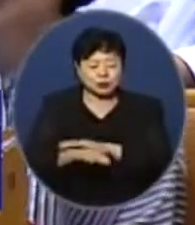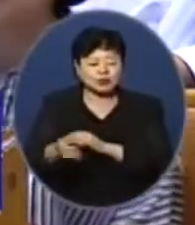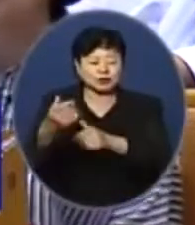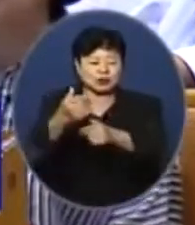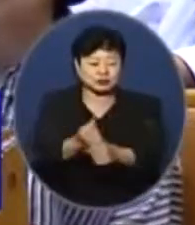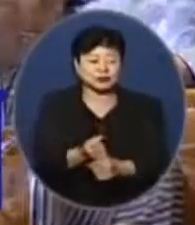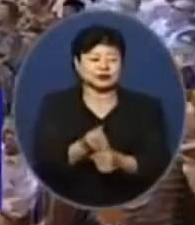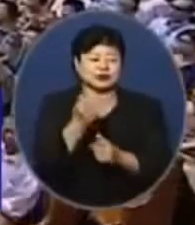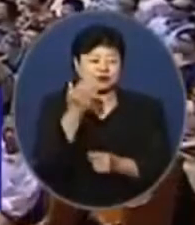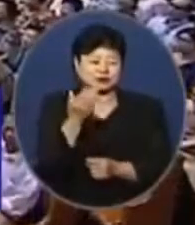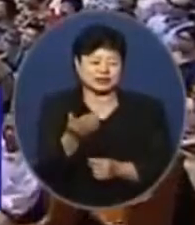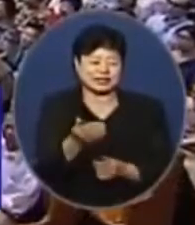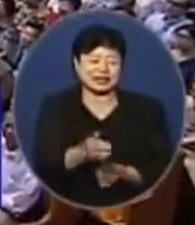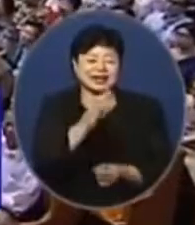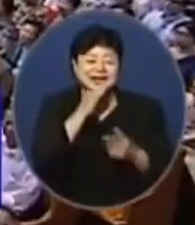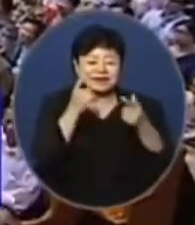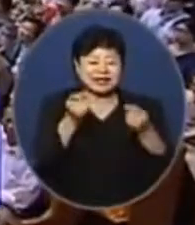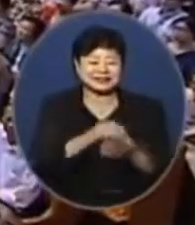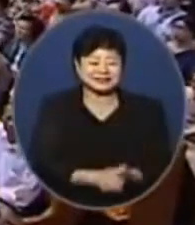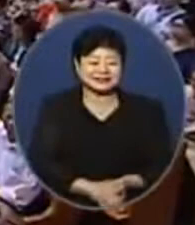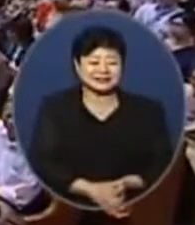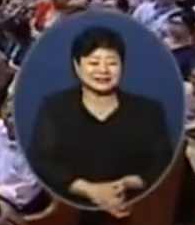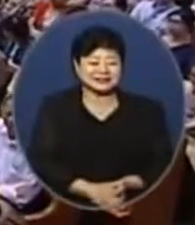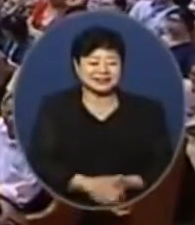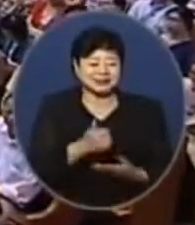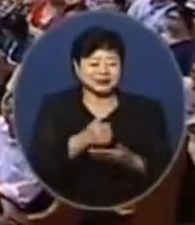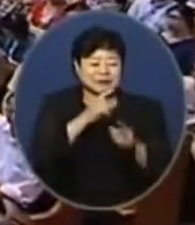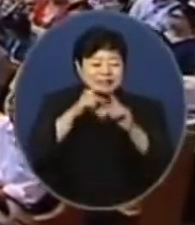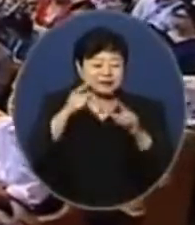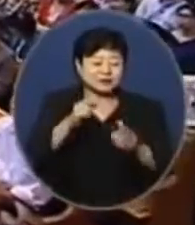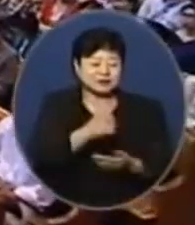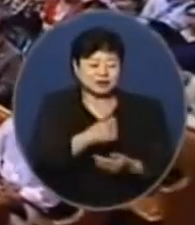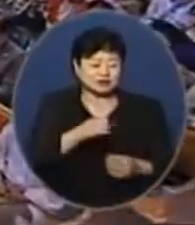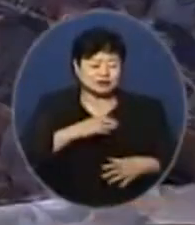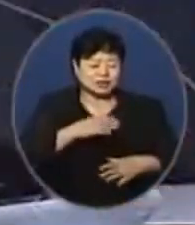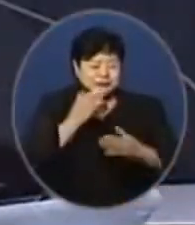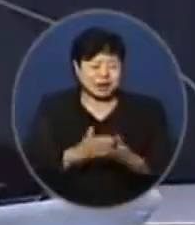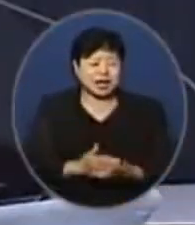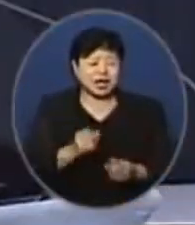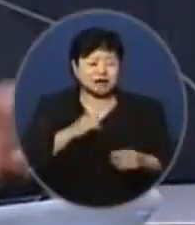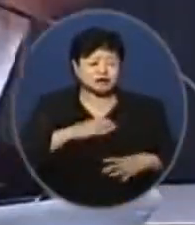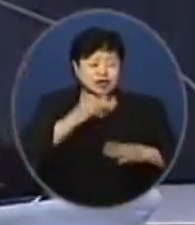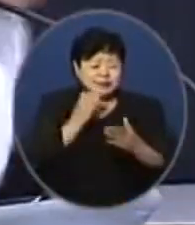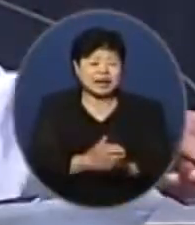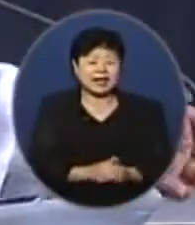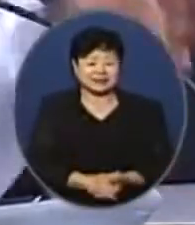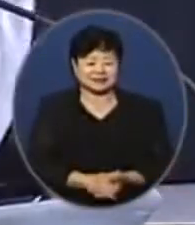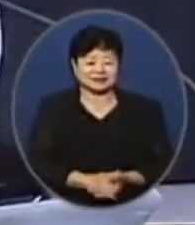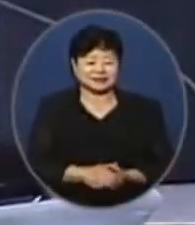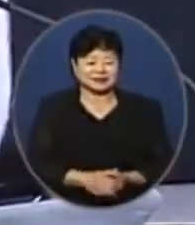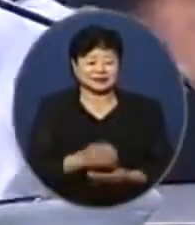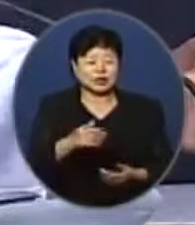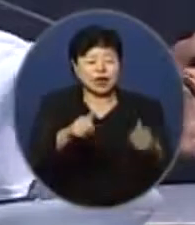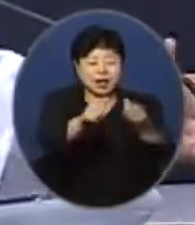오른손으로 너를 붙들리라. 아멘. 주님 말씀하십니다. 두려워하지 말라. 두려워하지 말라. 두려워하지 말라.